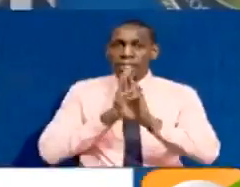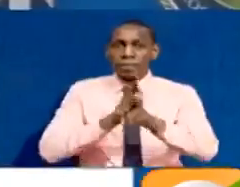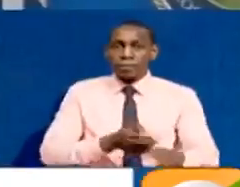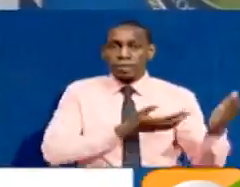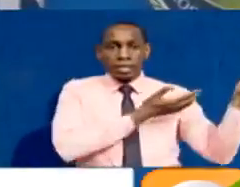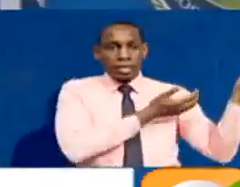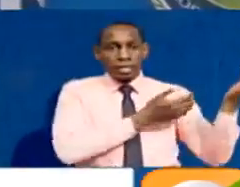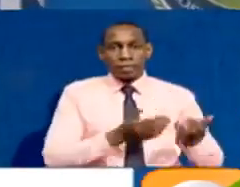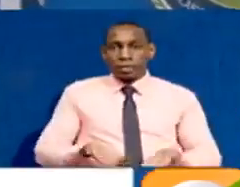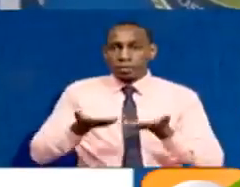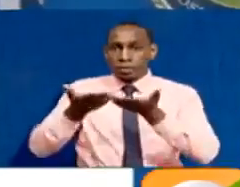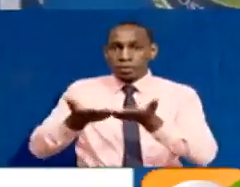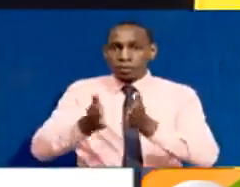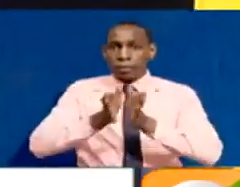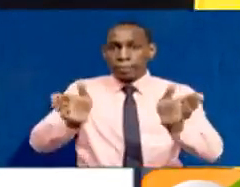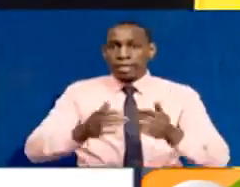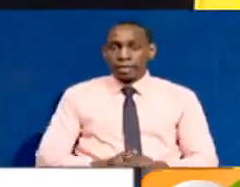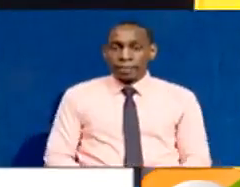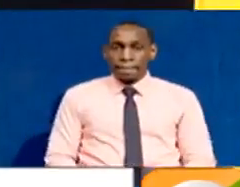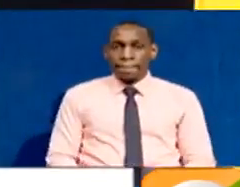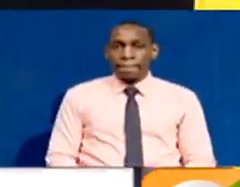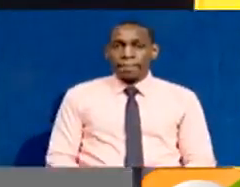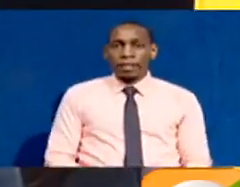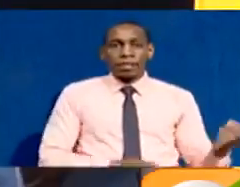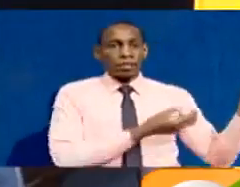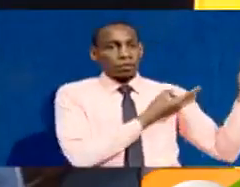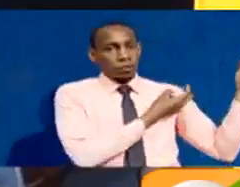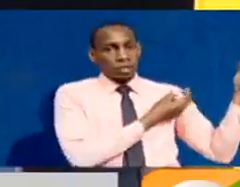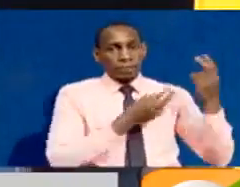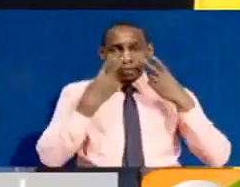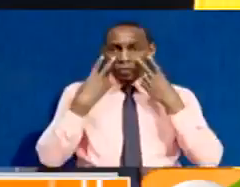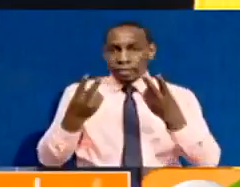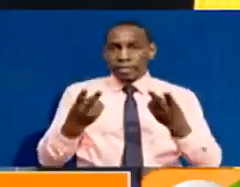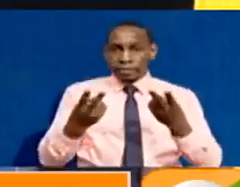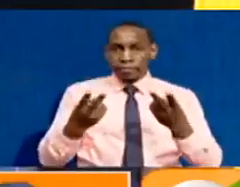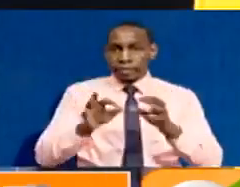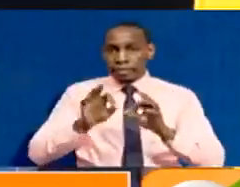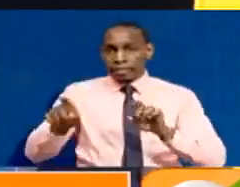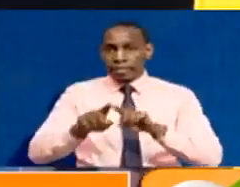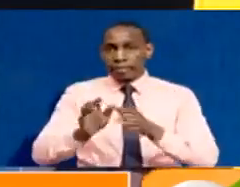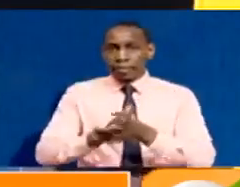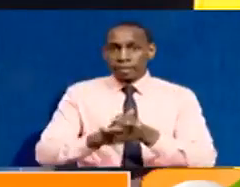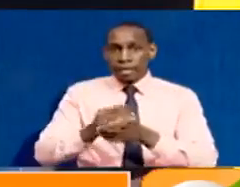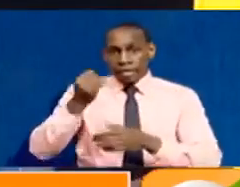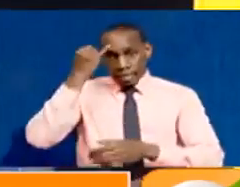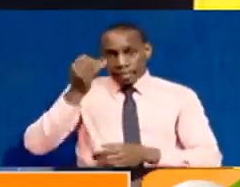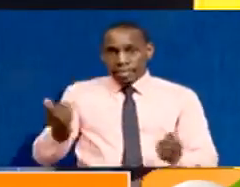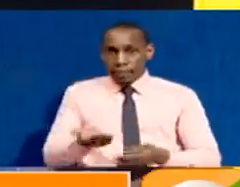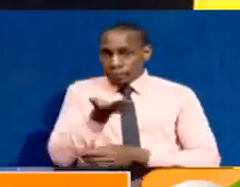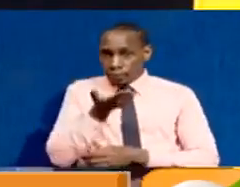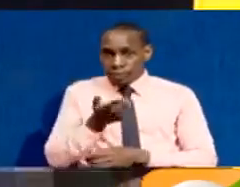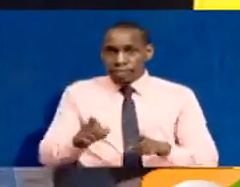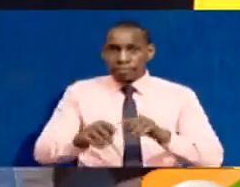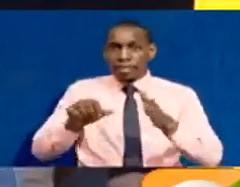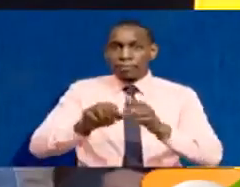yake inatarajiwa kuwasilishwa kwa umma. We expect them to look at the extent and beliefs in witchcraft. So this is a problem that